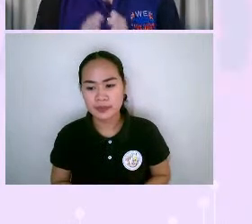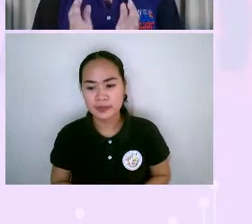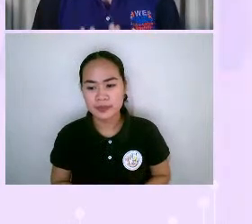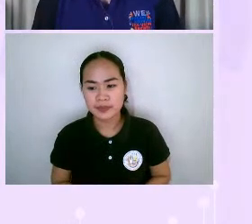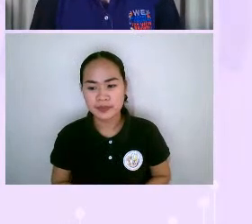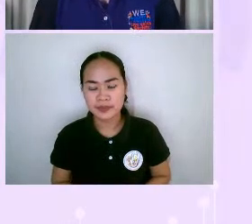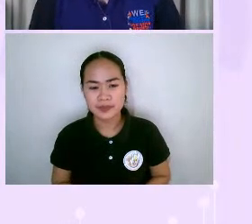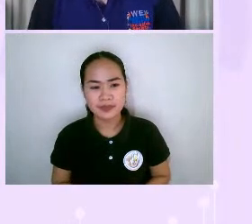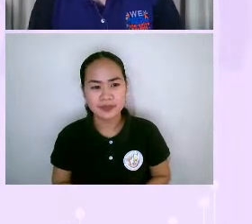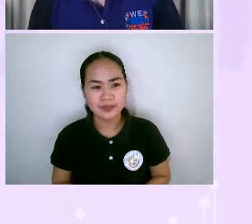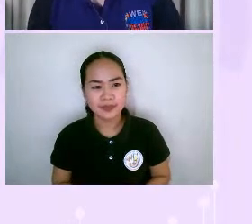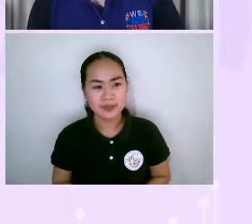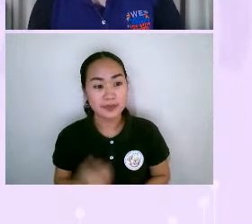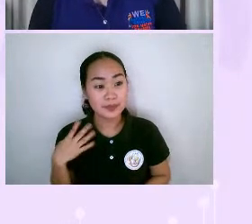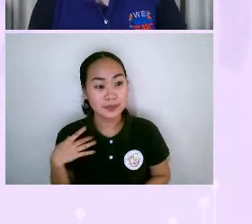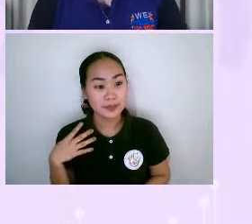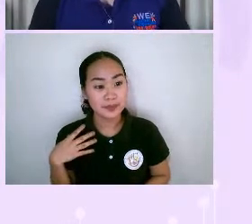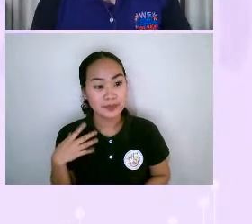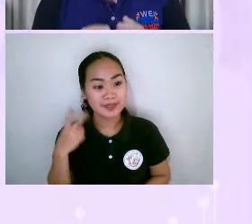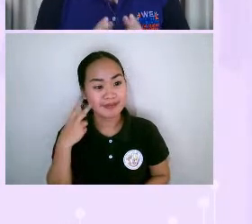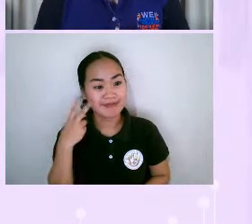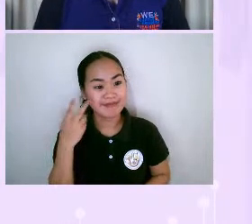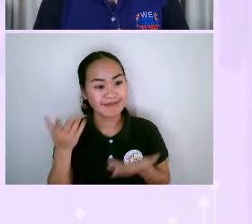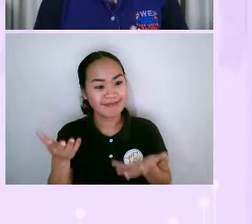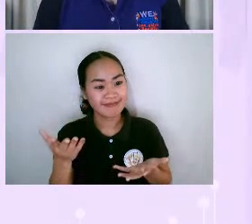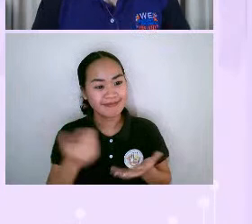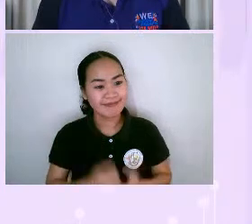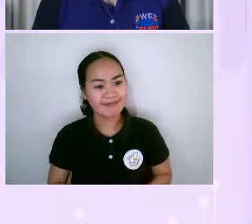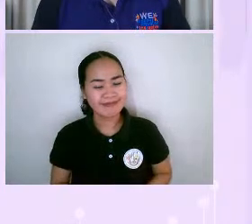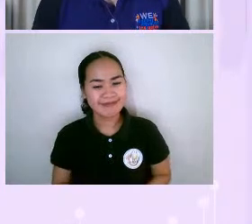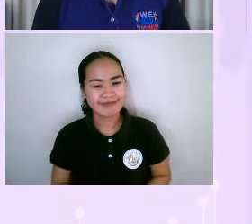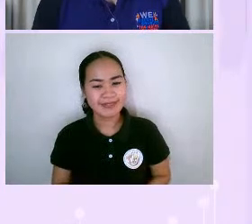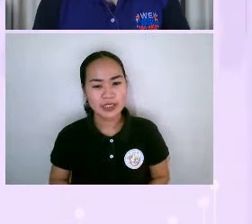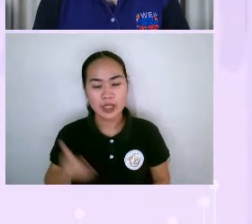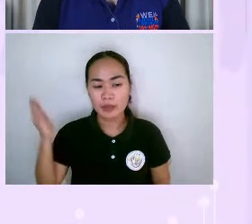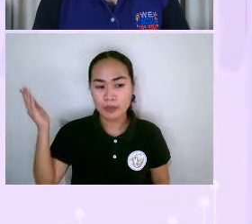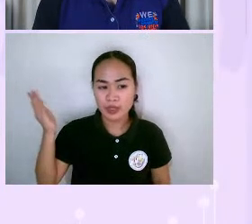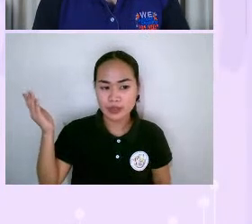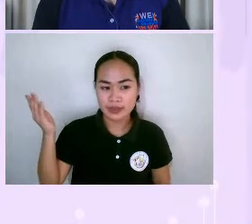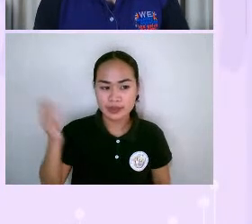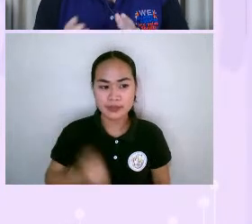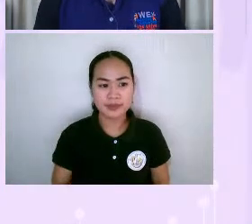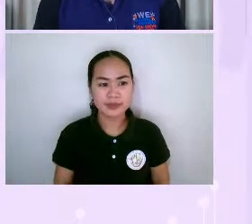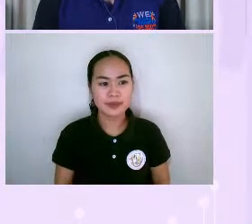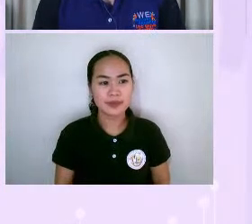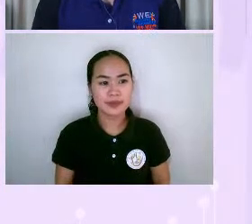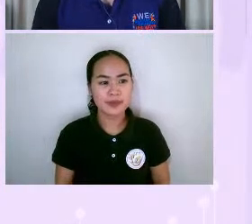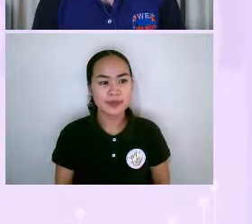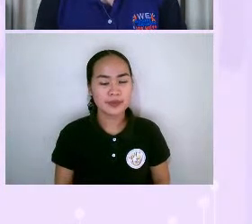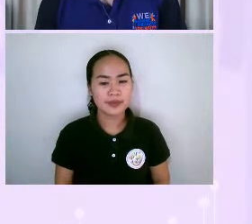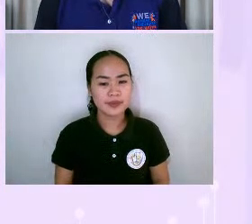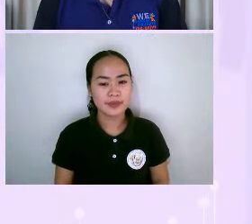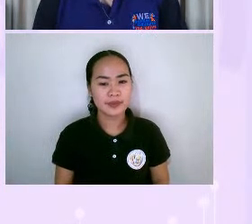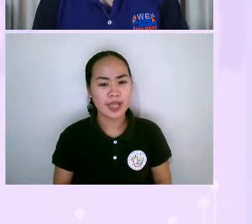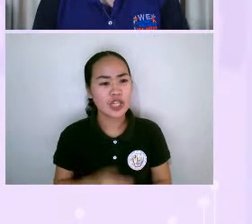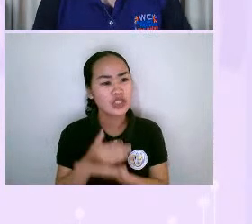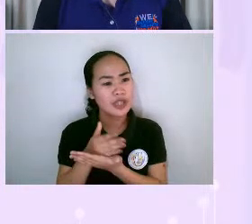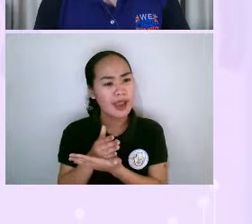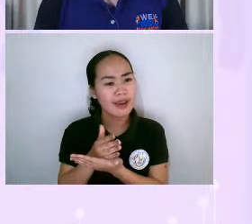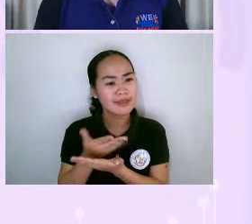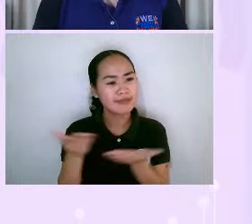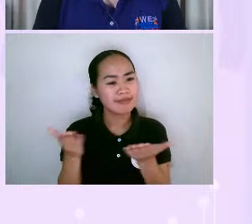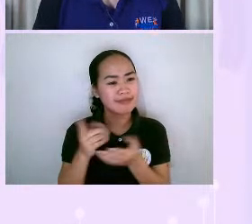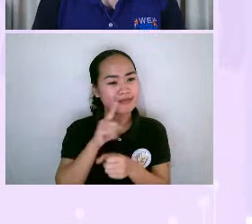Ayan. Sige po, habang hinihintay po natin ang ating presentation, ayan, share with us your commitments and plans